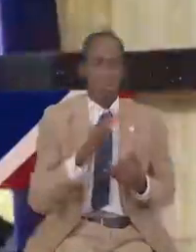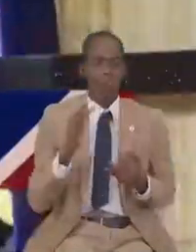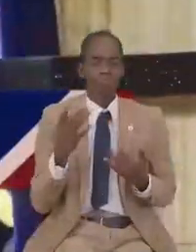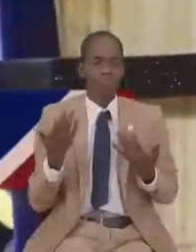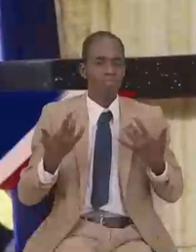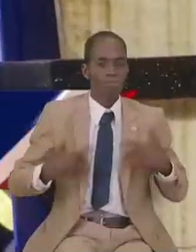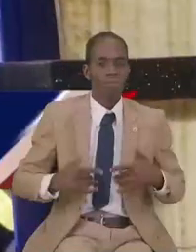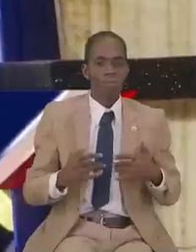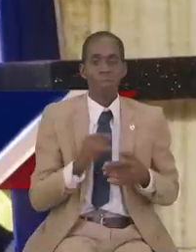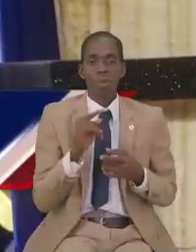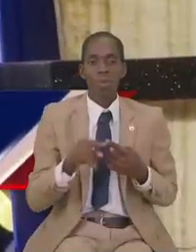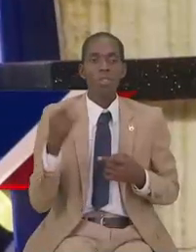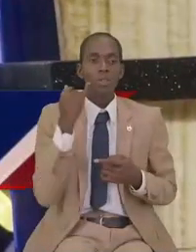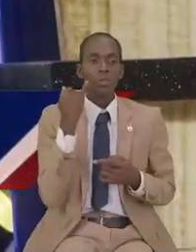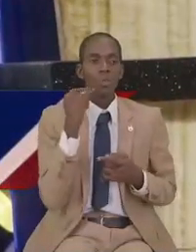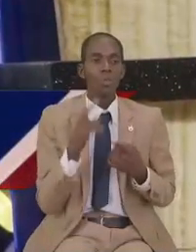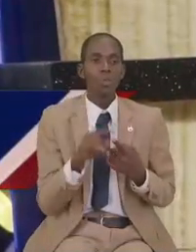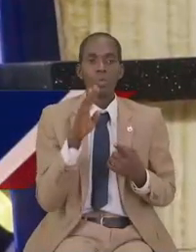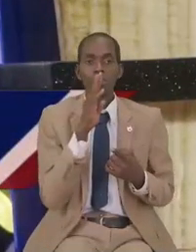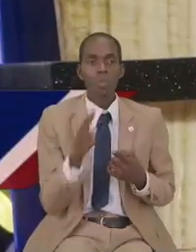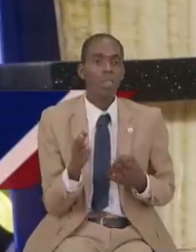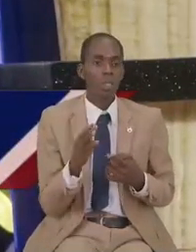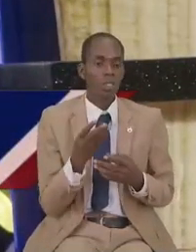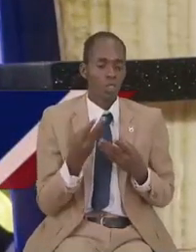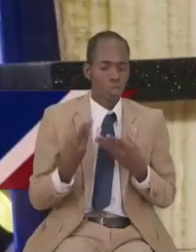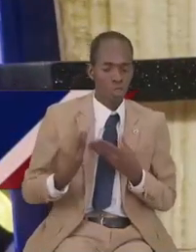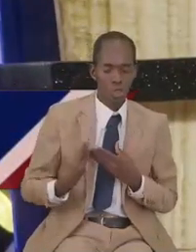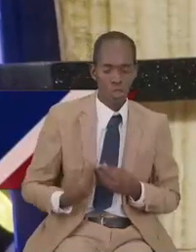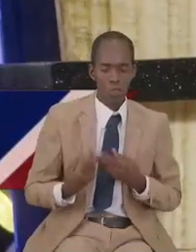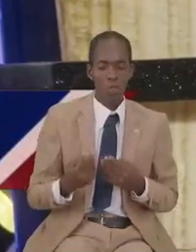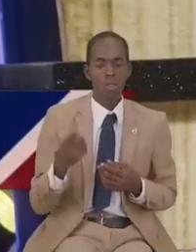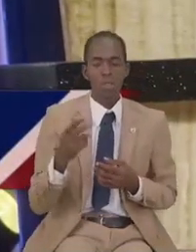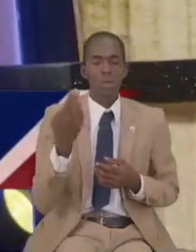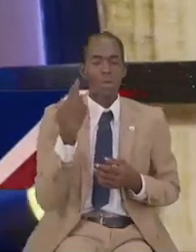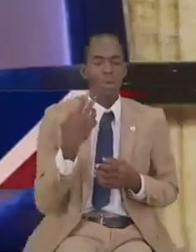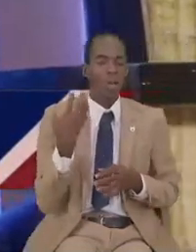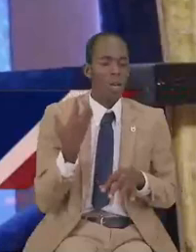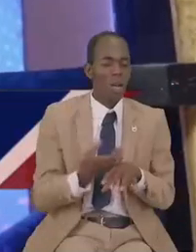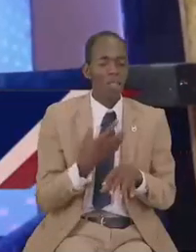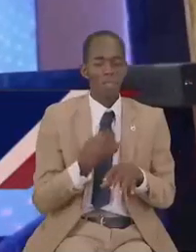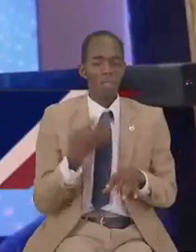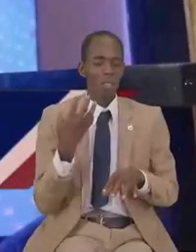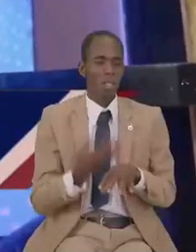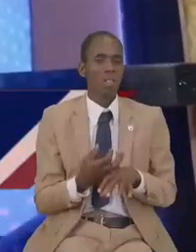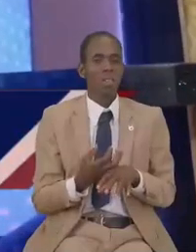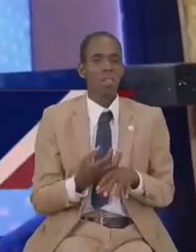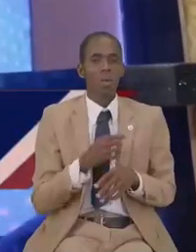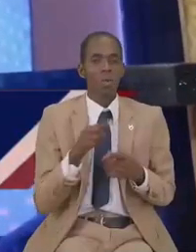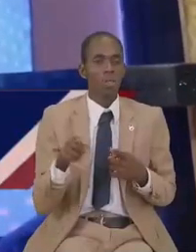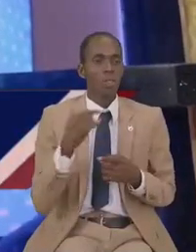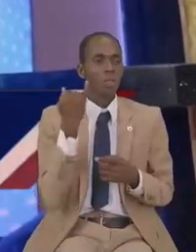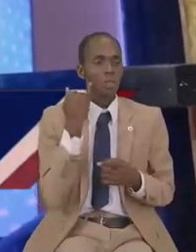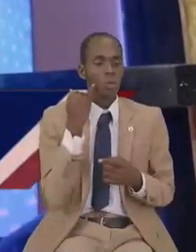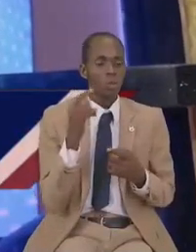Lorsqu'ils devaient être doux, ils sont très endurcis. Lorsqu'ils devaient être des secours, alors ils